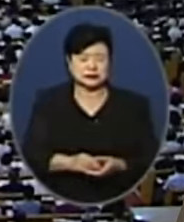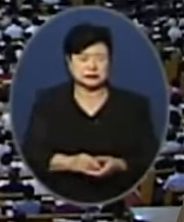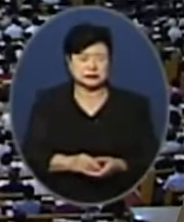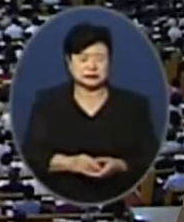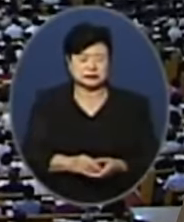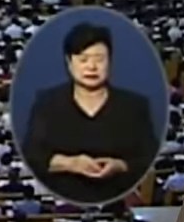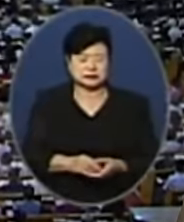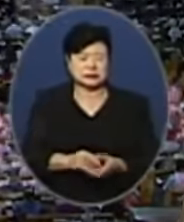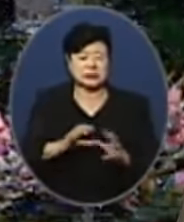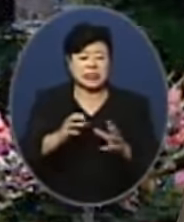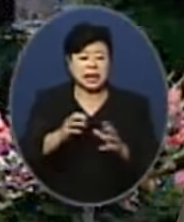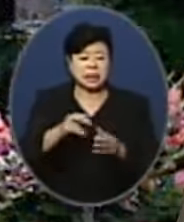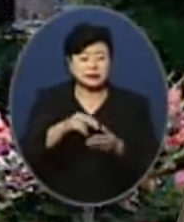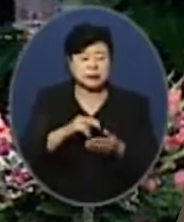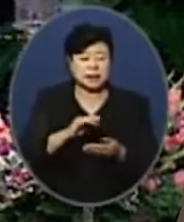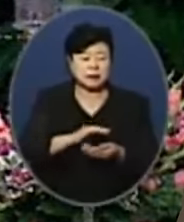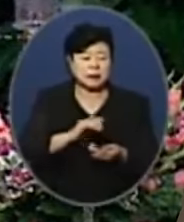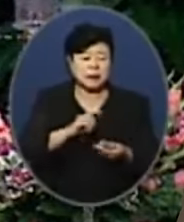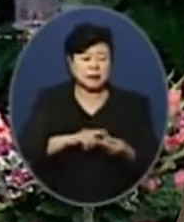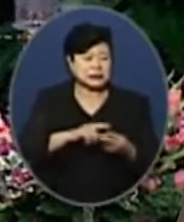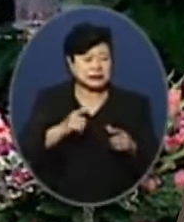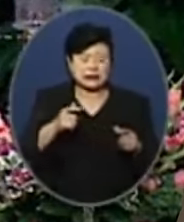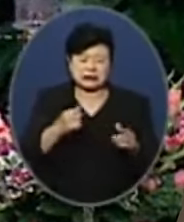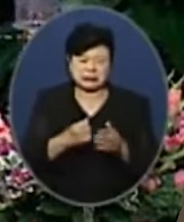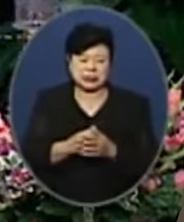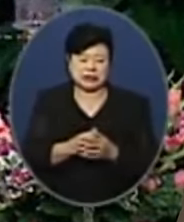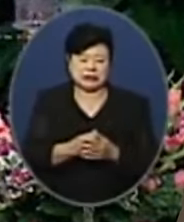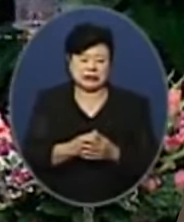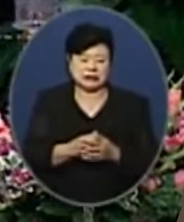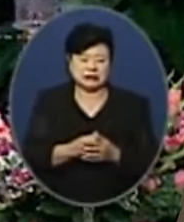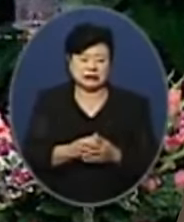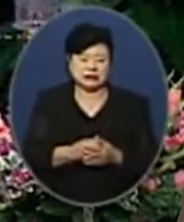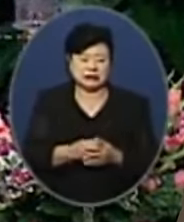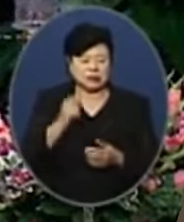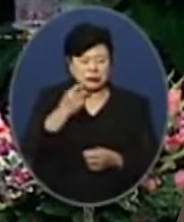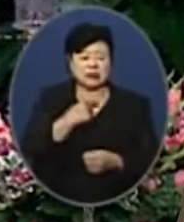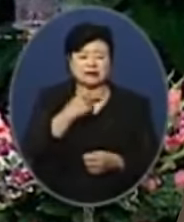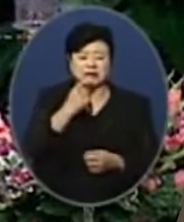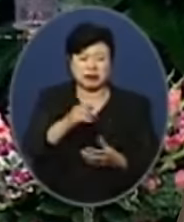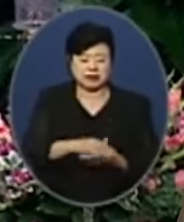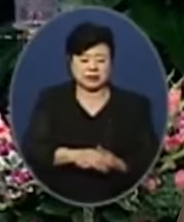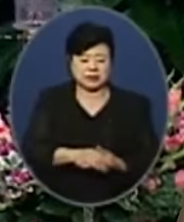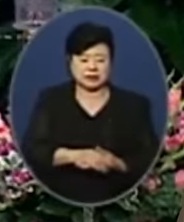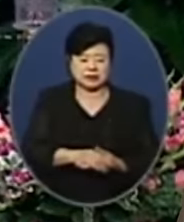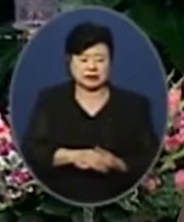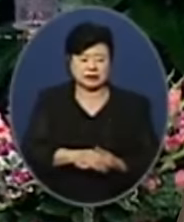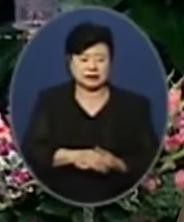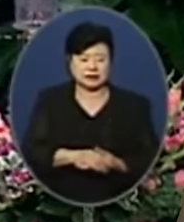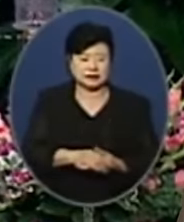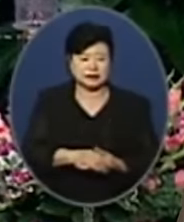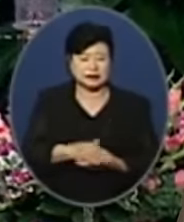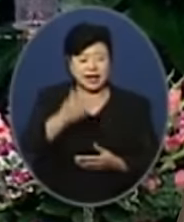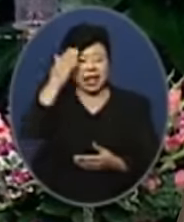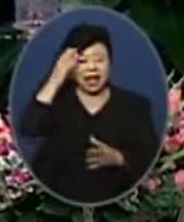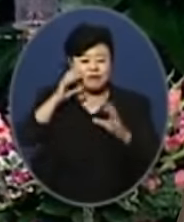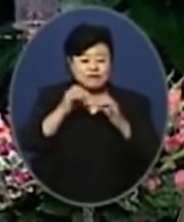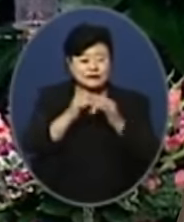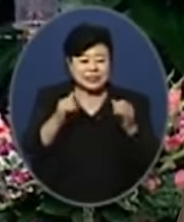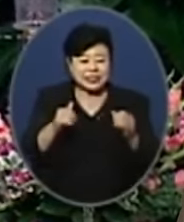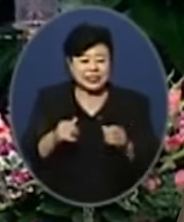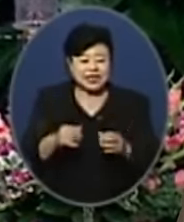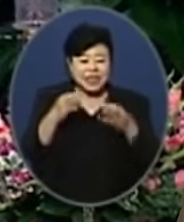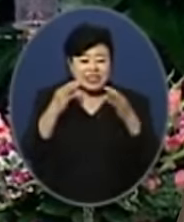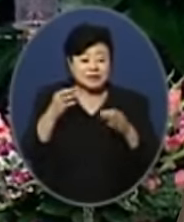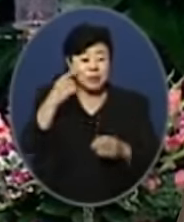못합니다. 우리 한국에도 저하고 친한 김모 목사님